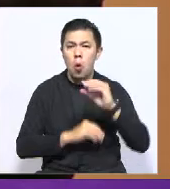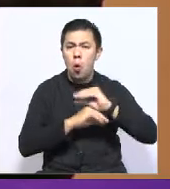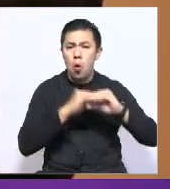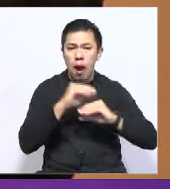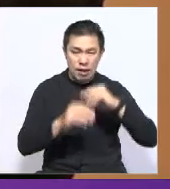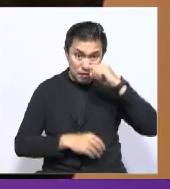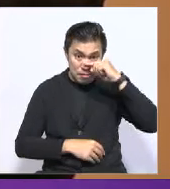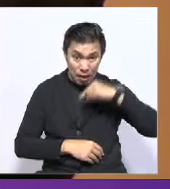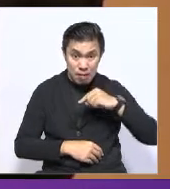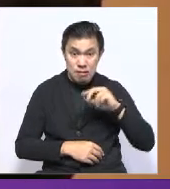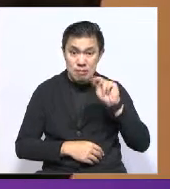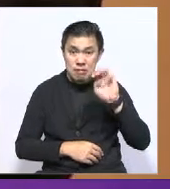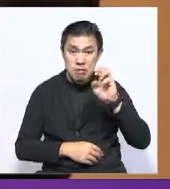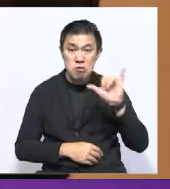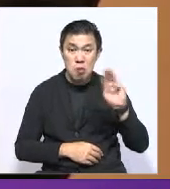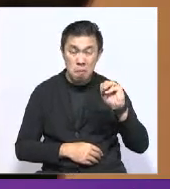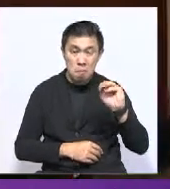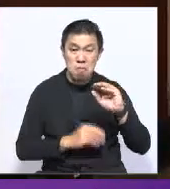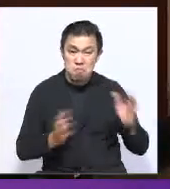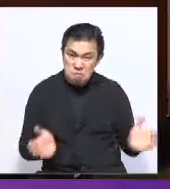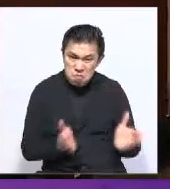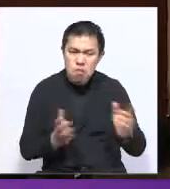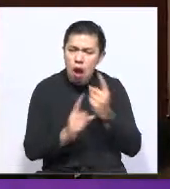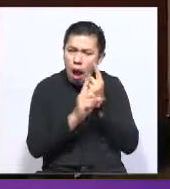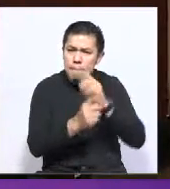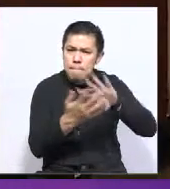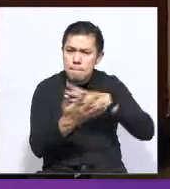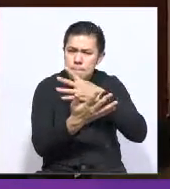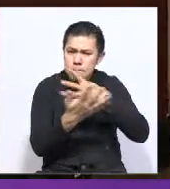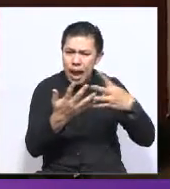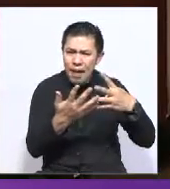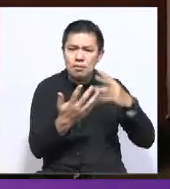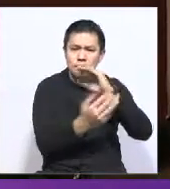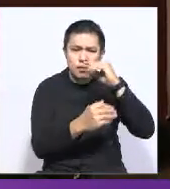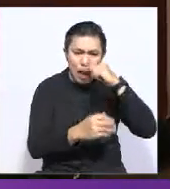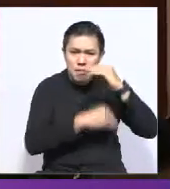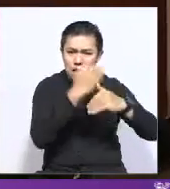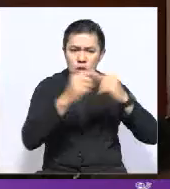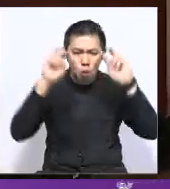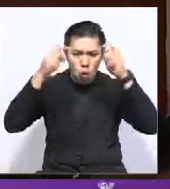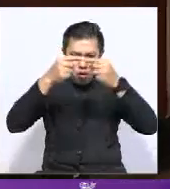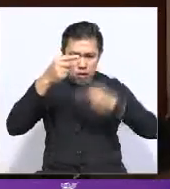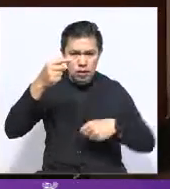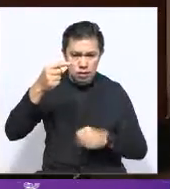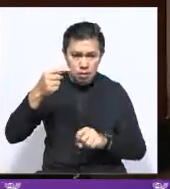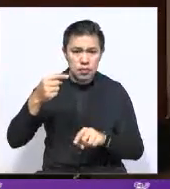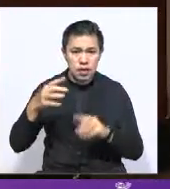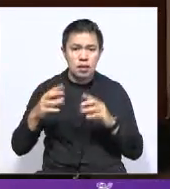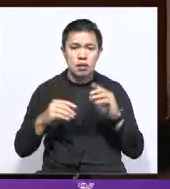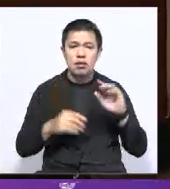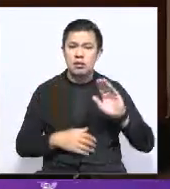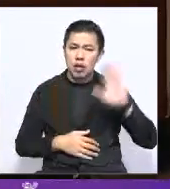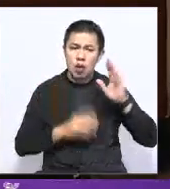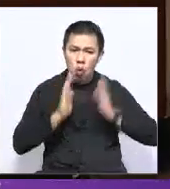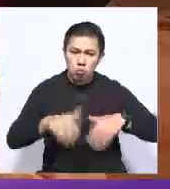ไทยนิยมยั่งยืนจะดำเนินการภายในกรอบการพัฒนาประเทศใน10ประเด็นก็คือสัญญาประชาคมภูมิใจไ